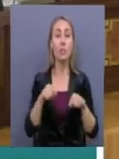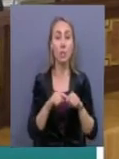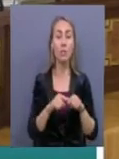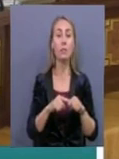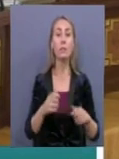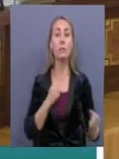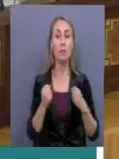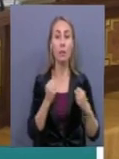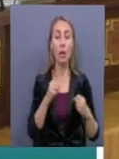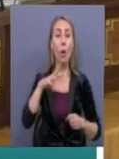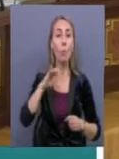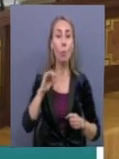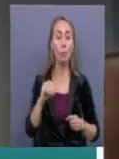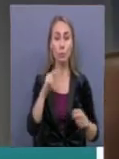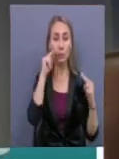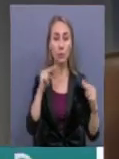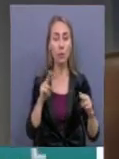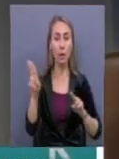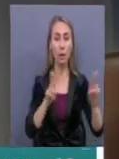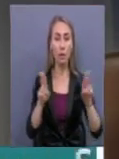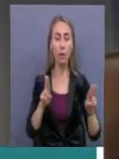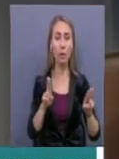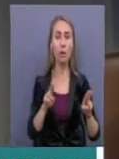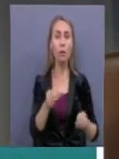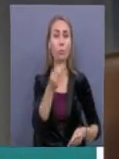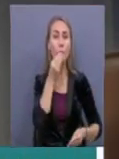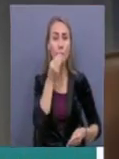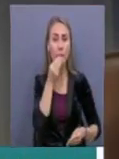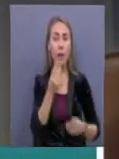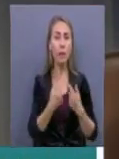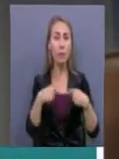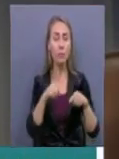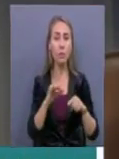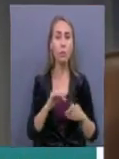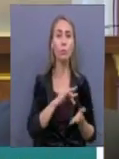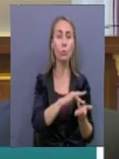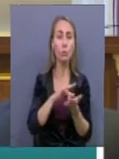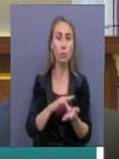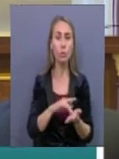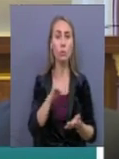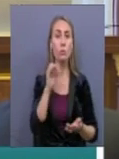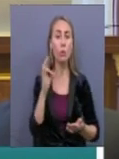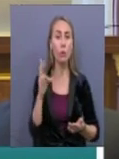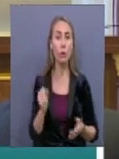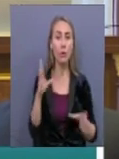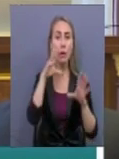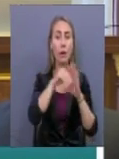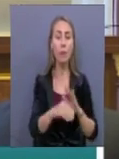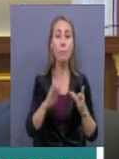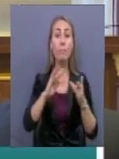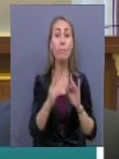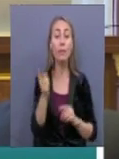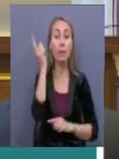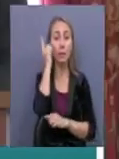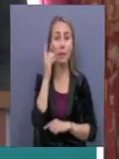алу тапсырылды. Өңірде визит Ақмола ұялы қосымшасы 2 ГИС карта жүйесі енгізілді. Алайда оны қолданарға ұялы байланыс сапасы